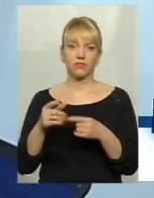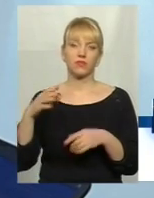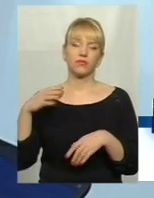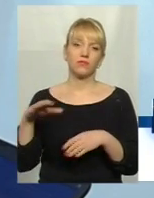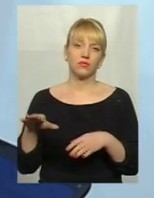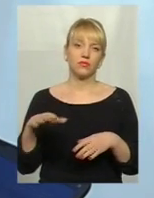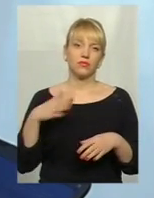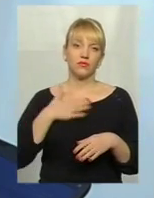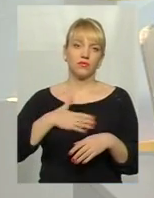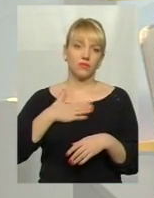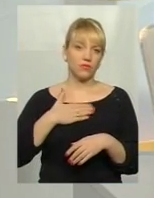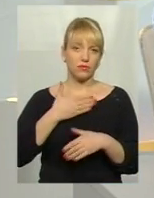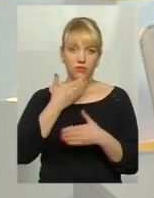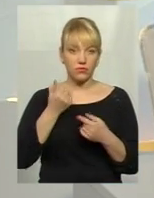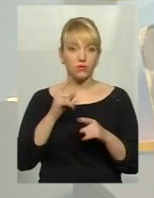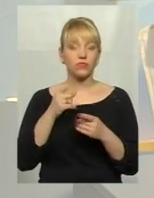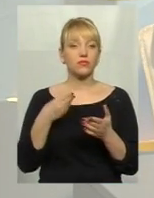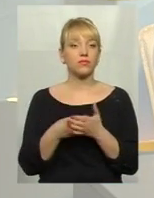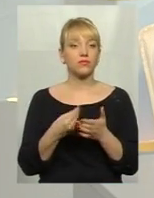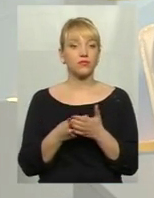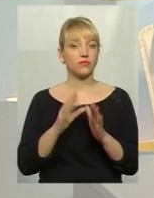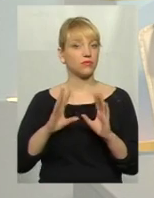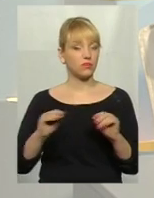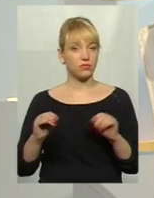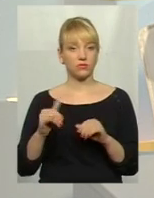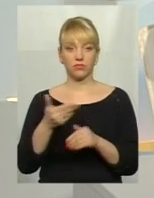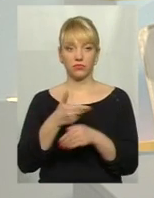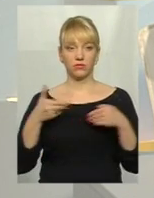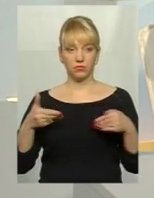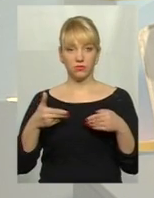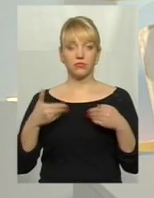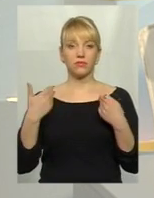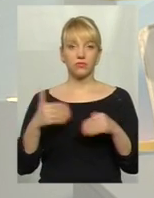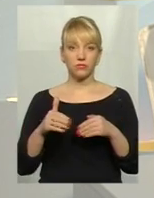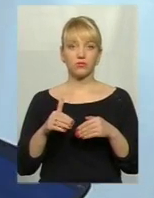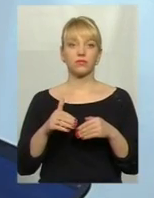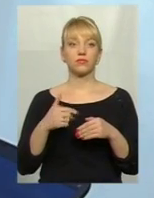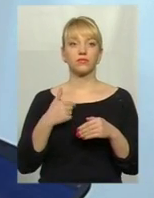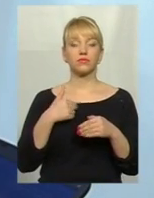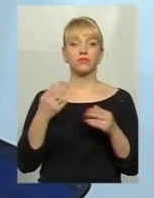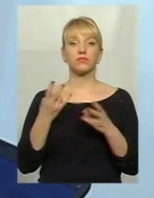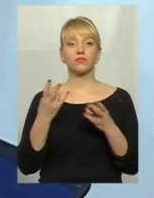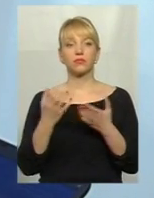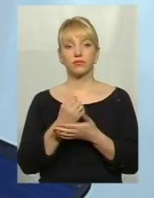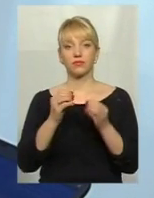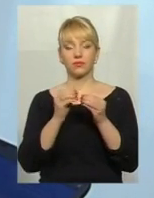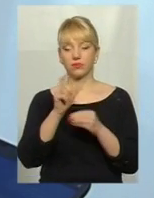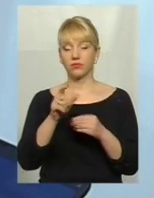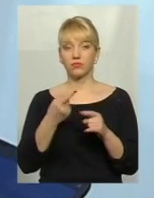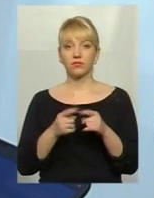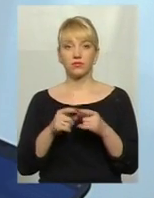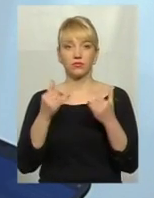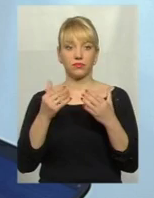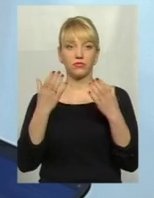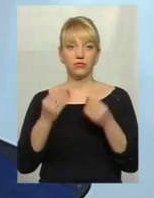розгойдування для того, щоб довго розбирати бюджет. Бюджет вже все, ми в цій кноті спрацювали, знайти 10 осіб, і це на сьогоднішній